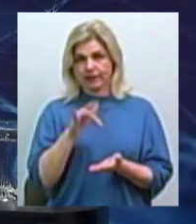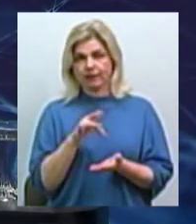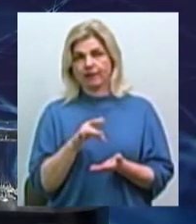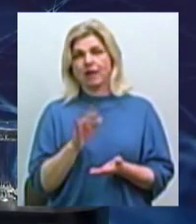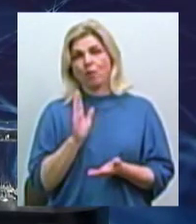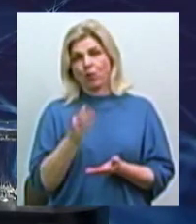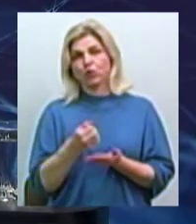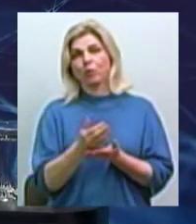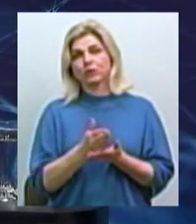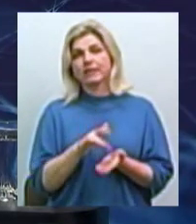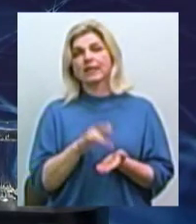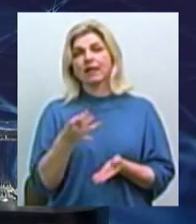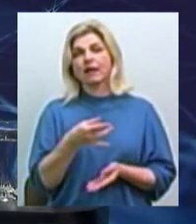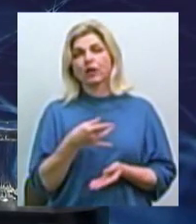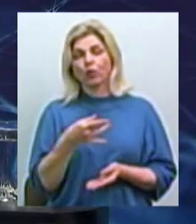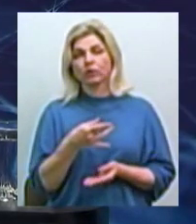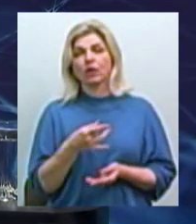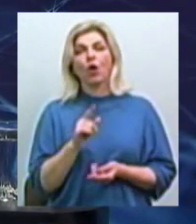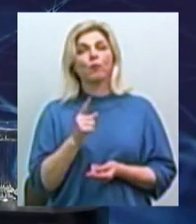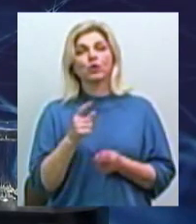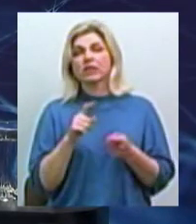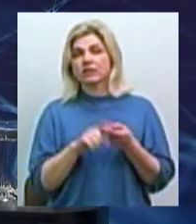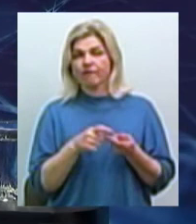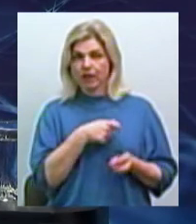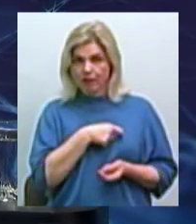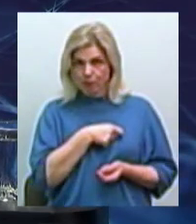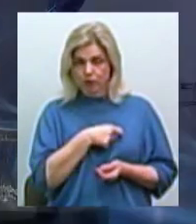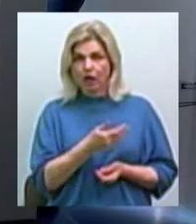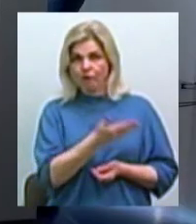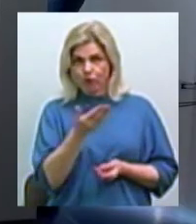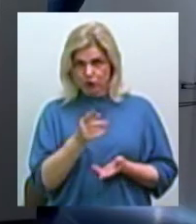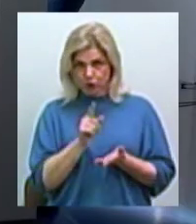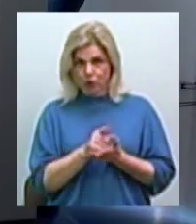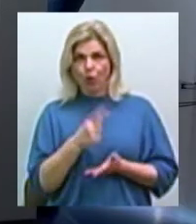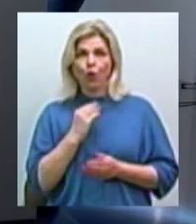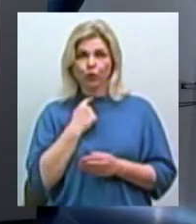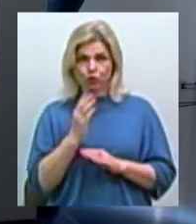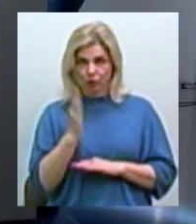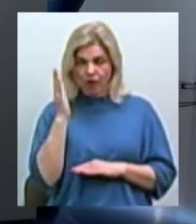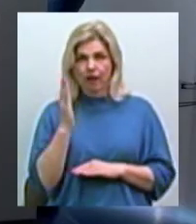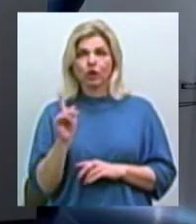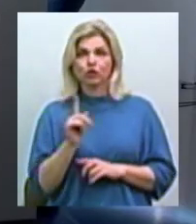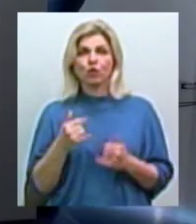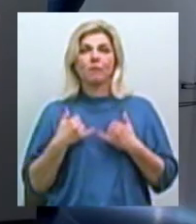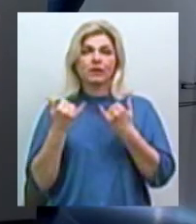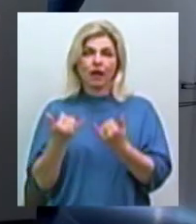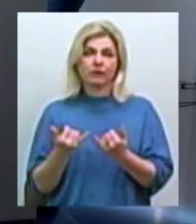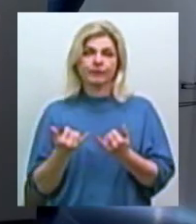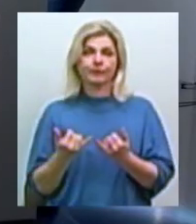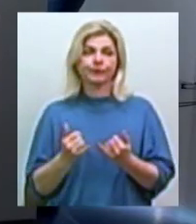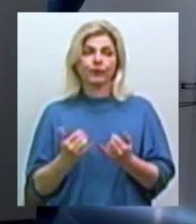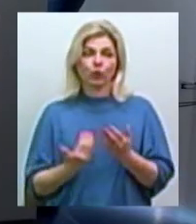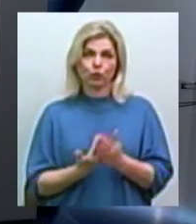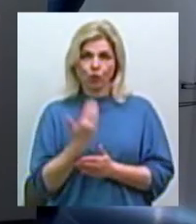центральний район. А чому це залежить від депутатів? Вони повинні проголосувати, щоб вам надали